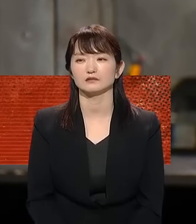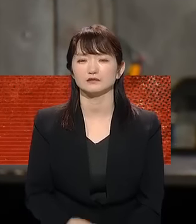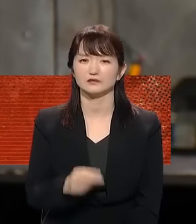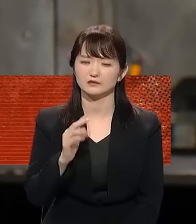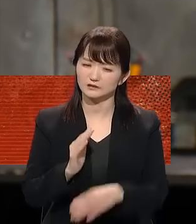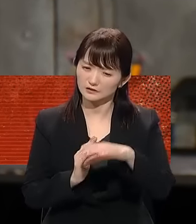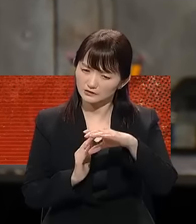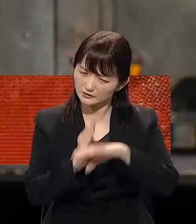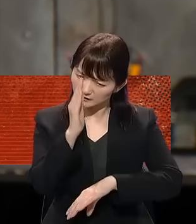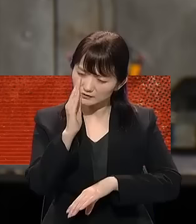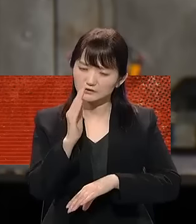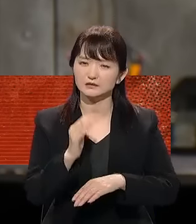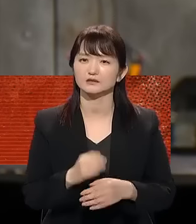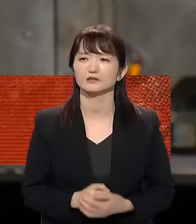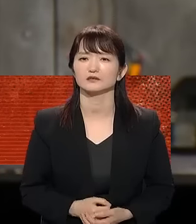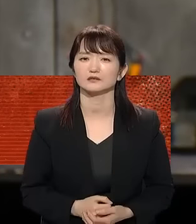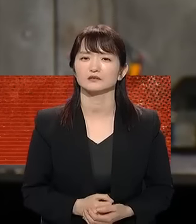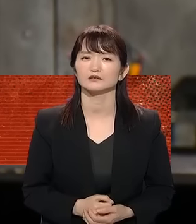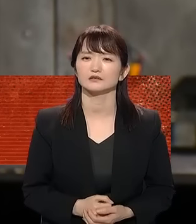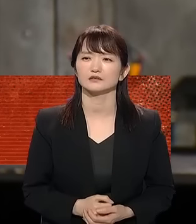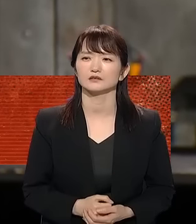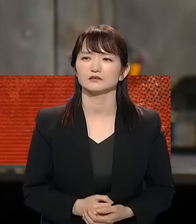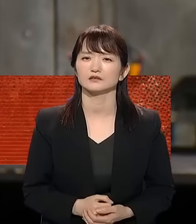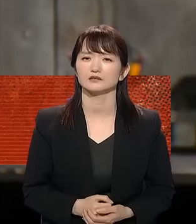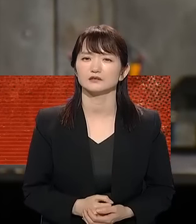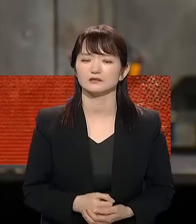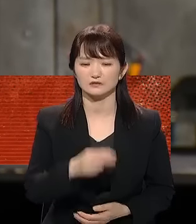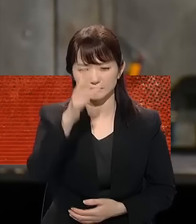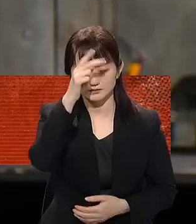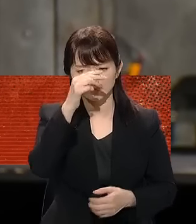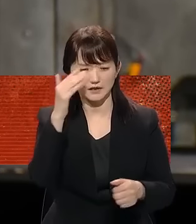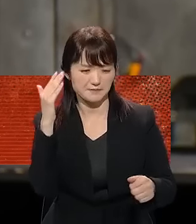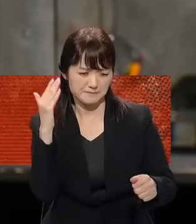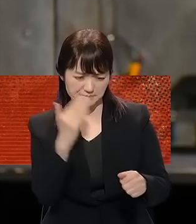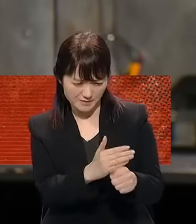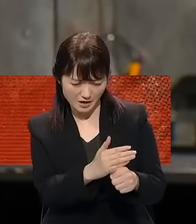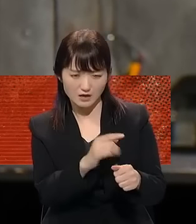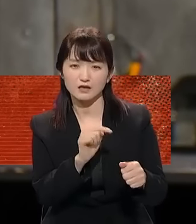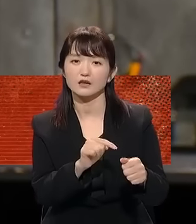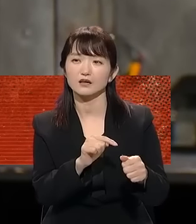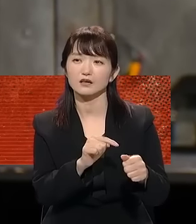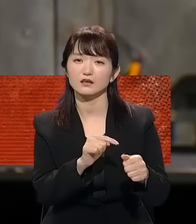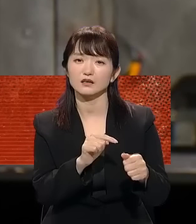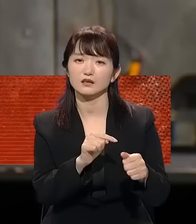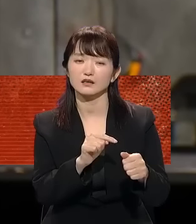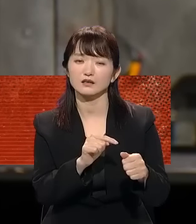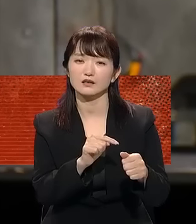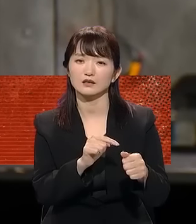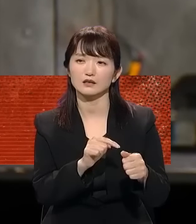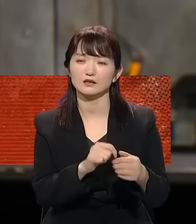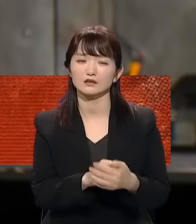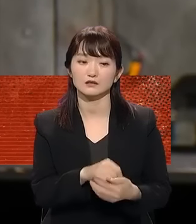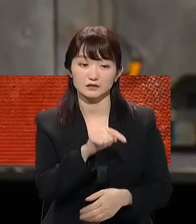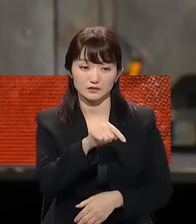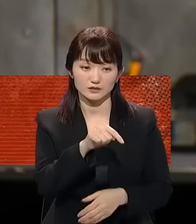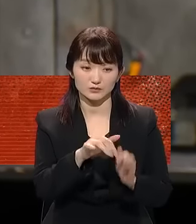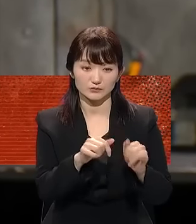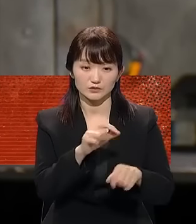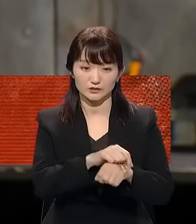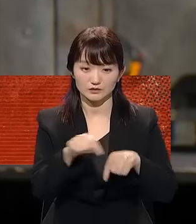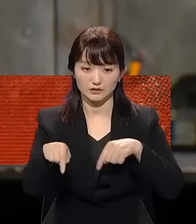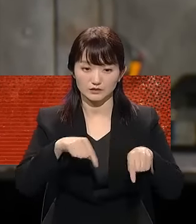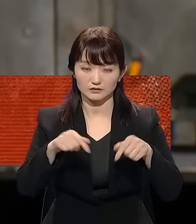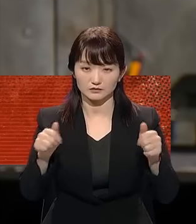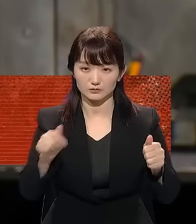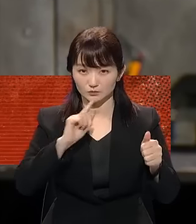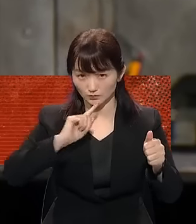것이 아닌가 아까 얘기 나왔습니다만 파면이나 해임이라는 것은 더 이상 뭐 물론 이분도 이제 행정 소송을 갖다가 뭐